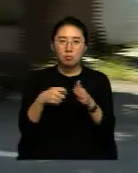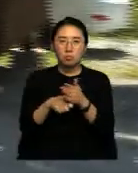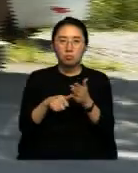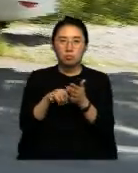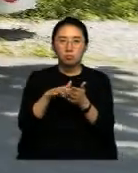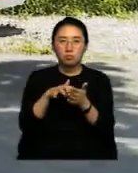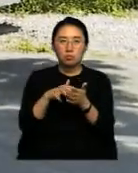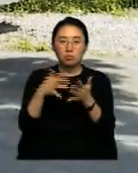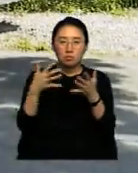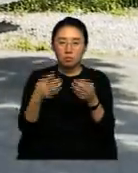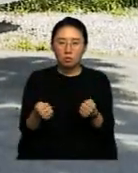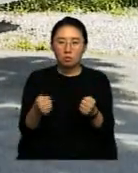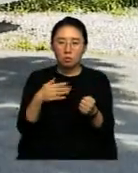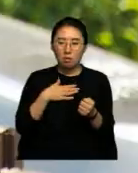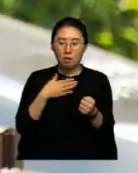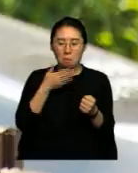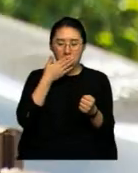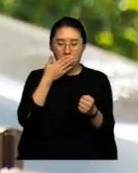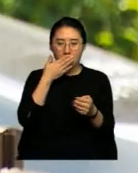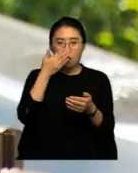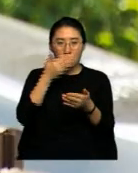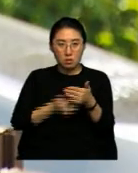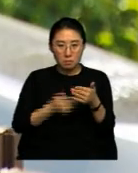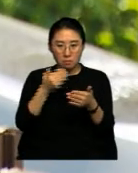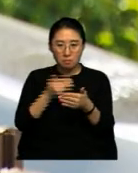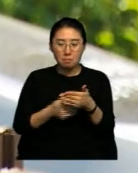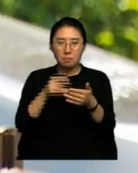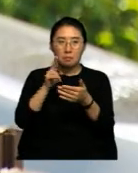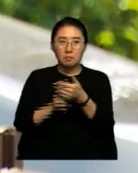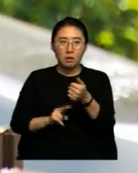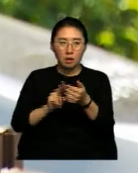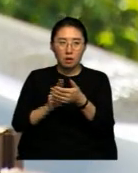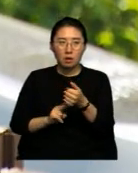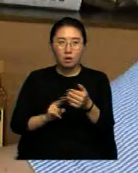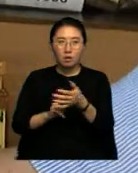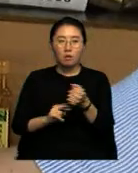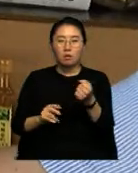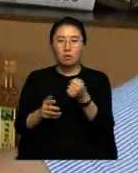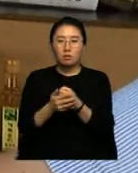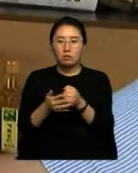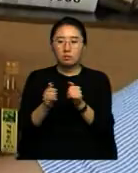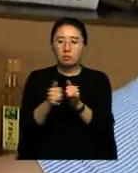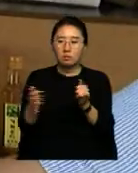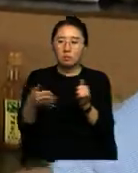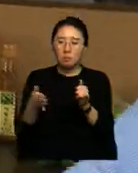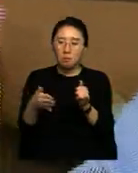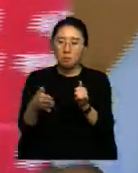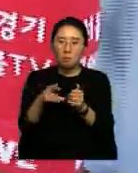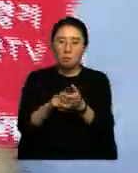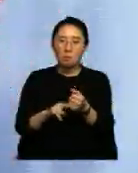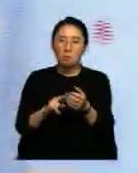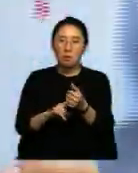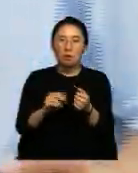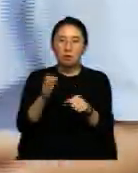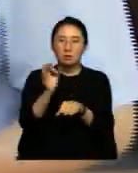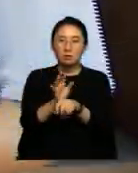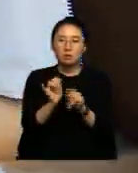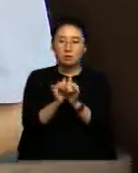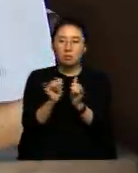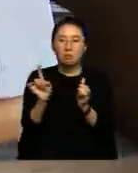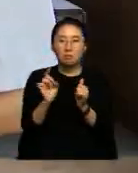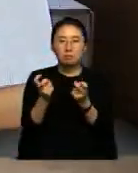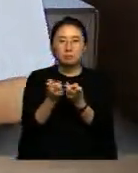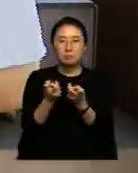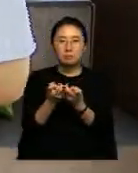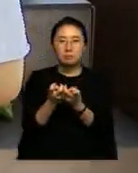양이 많이 나와서 네. 본인이 드시고 남는 걸 가지고 이쪽 자판대에다가 무인으로 판매하게 됐습니다. 아, 사가시는 관광객들은